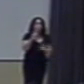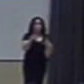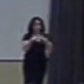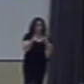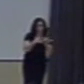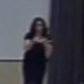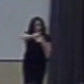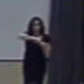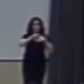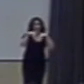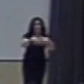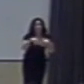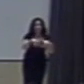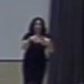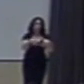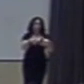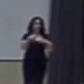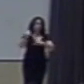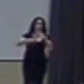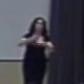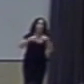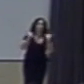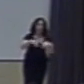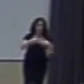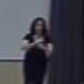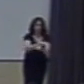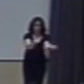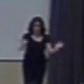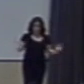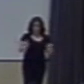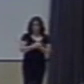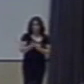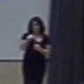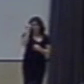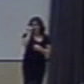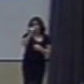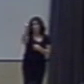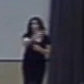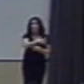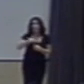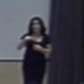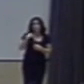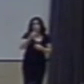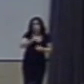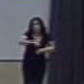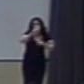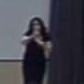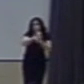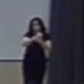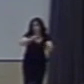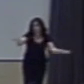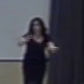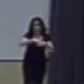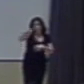depèn de moltes coses i això ho creiem de veritat, no? I aquesta és la idea una mica que volíem també crear aquesta